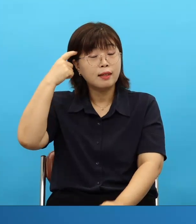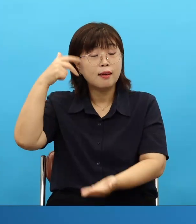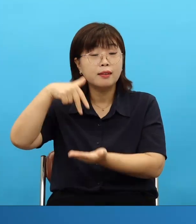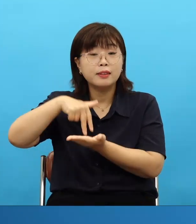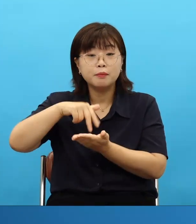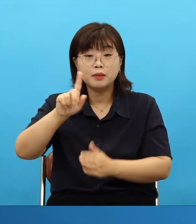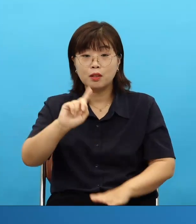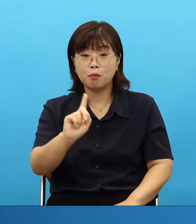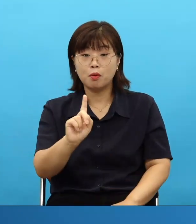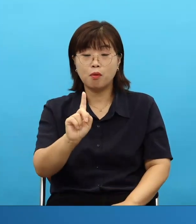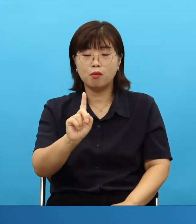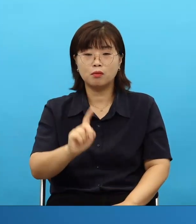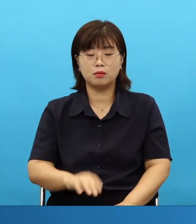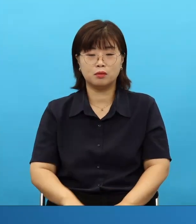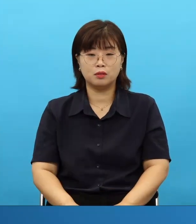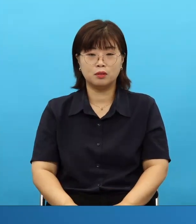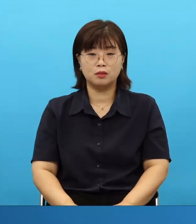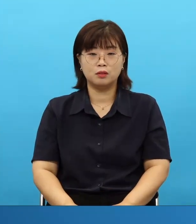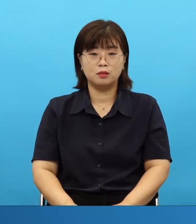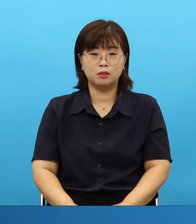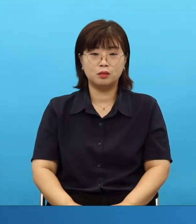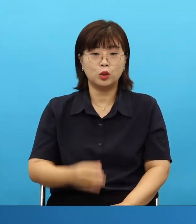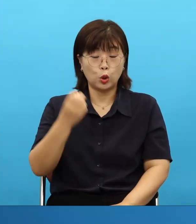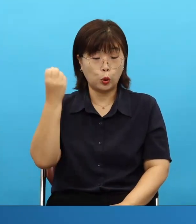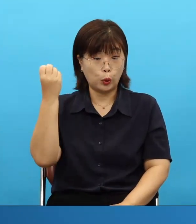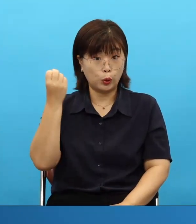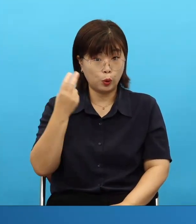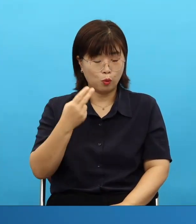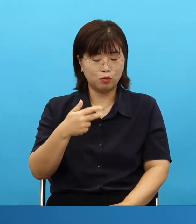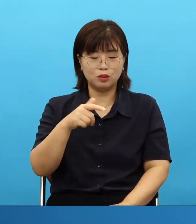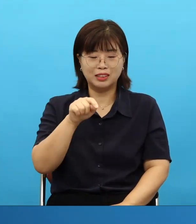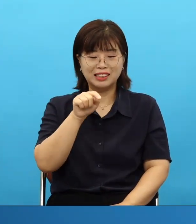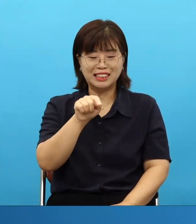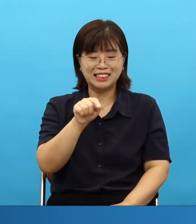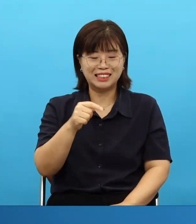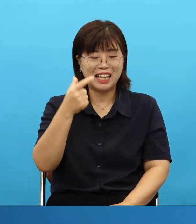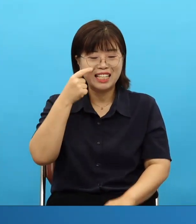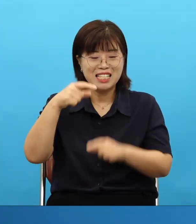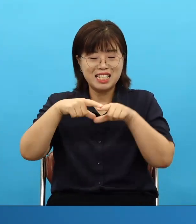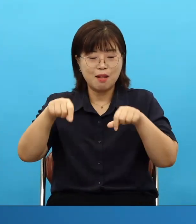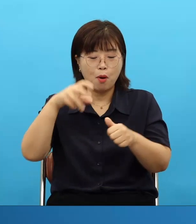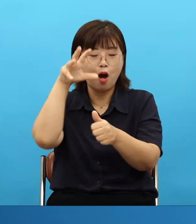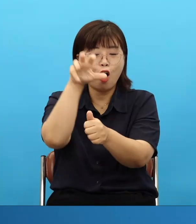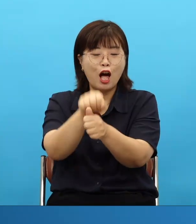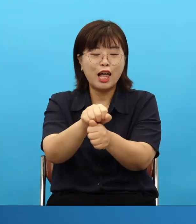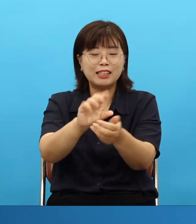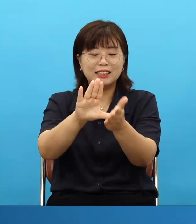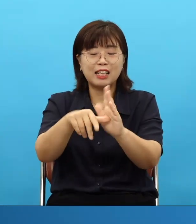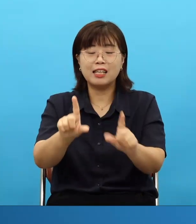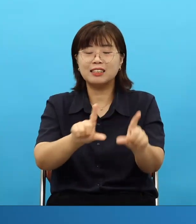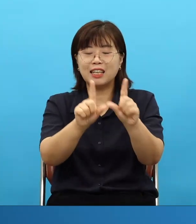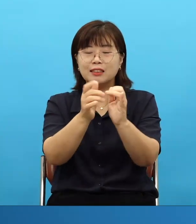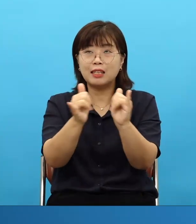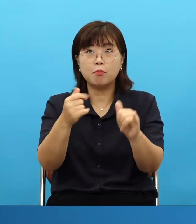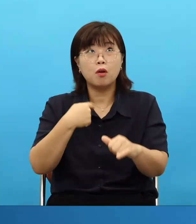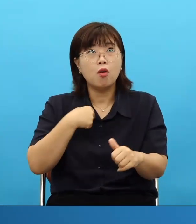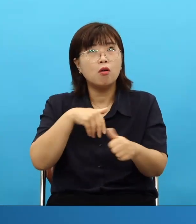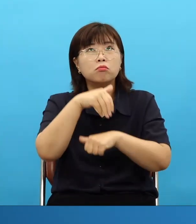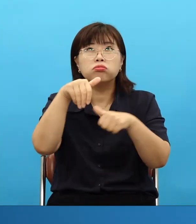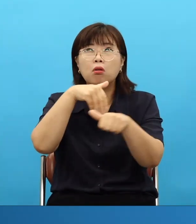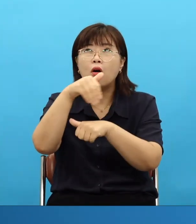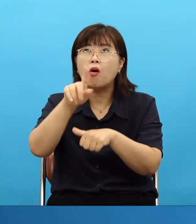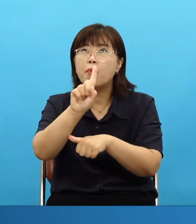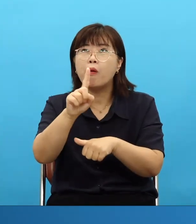때는 막 겁이 나니까 어떻게 그랬겠죠? And from our standpoint, or perhaps from the perspective of the people who were living at that